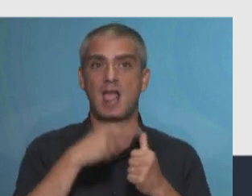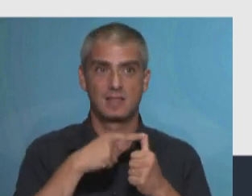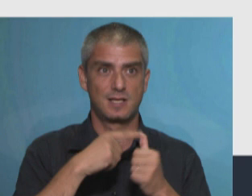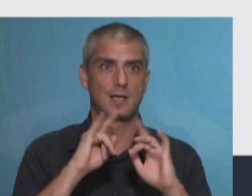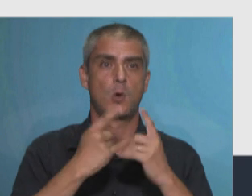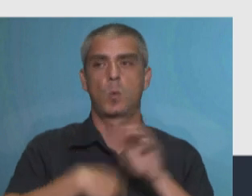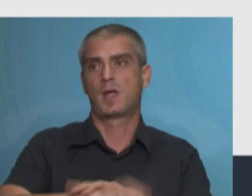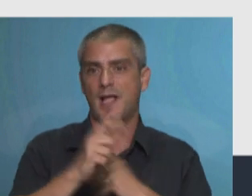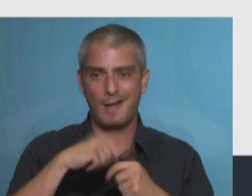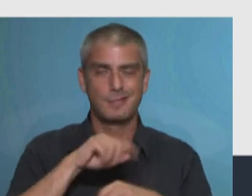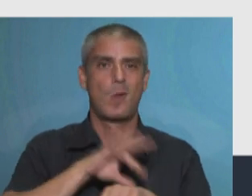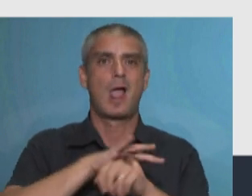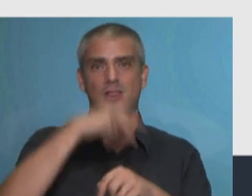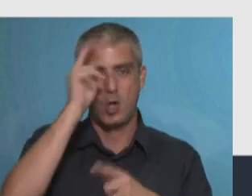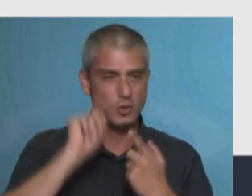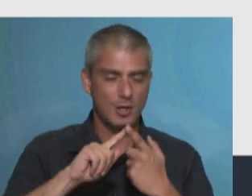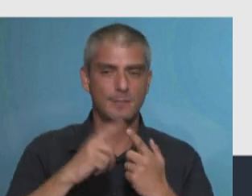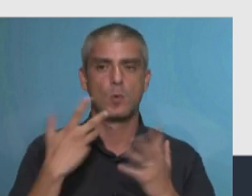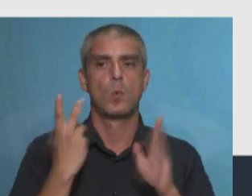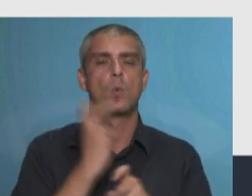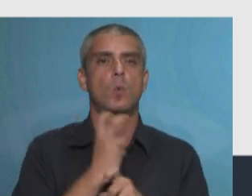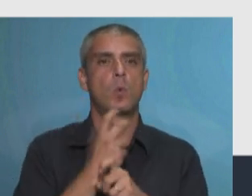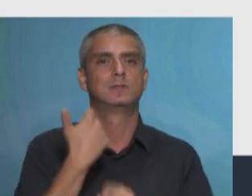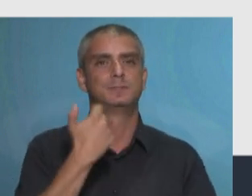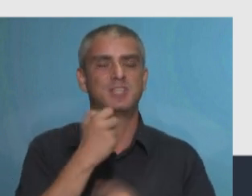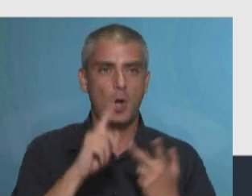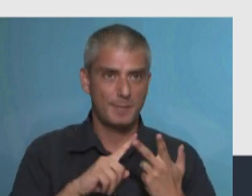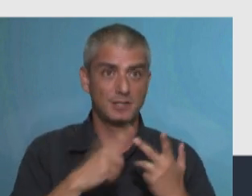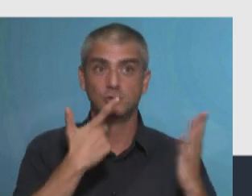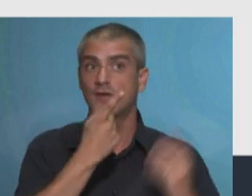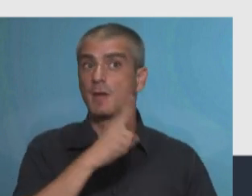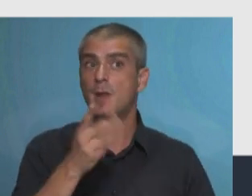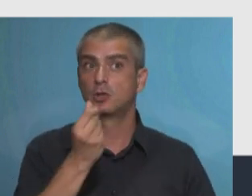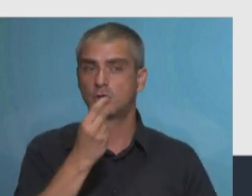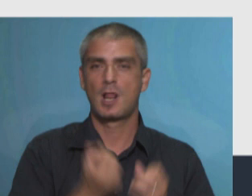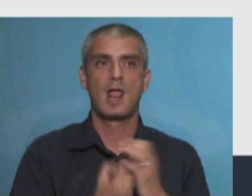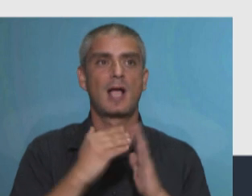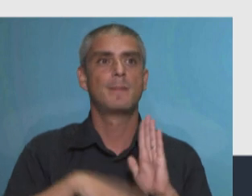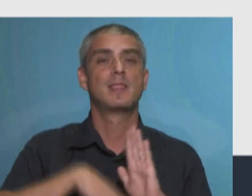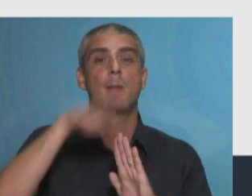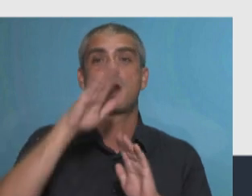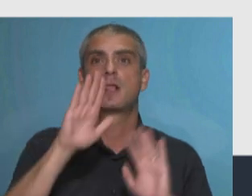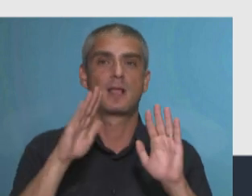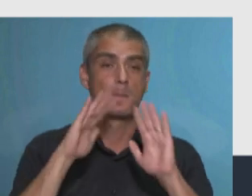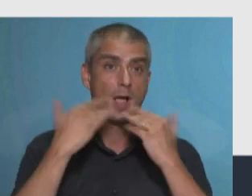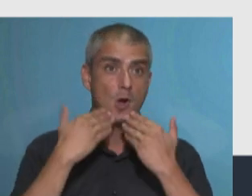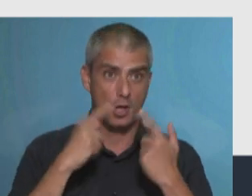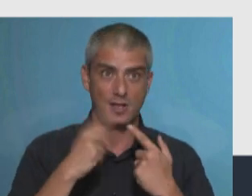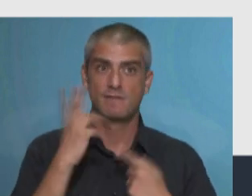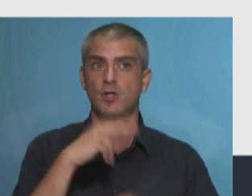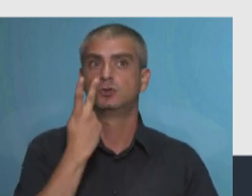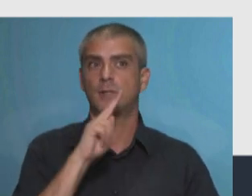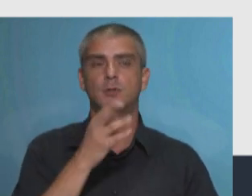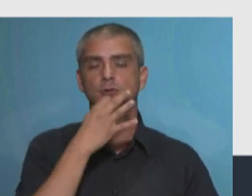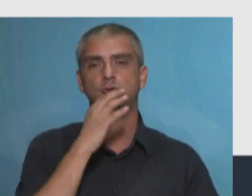כדורגל, הדרכות הורים, קורסים לפסיכומטרי ועוד. 7 מיליון שקלים לטובת הקמת מעלית בכותל, ושניים נוספים לשיפור